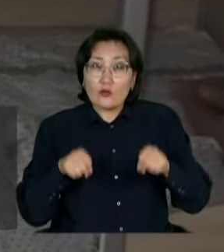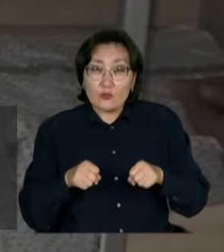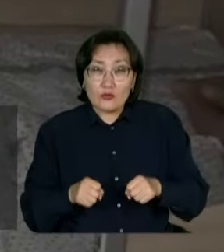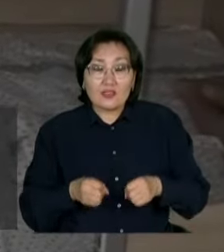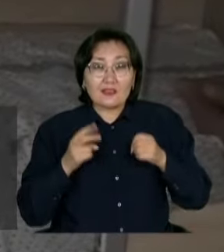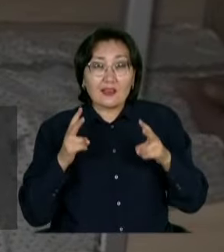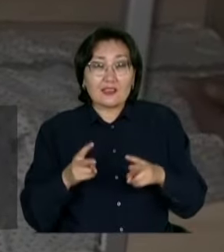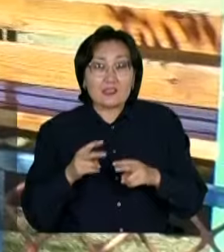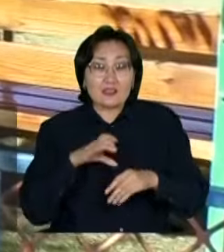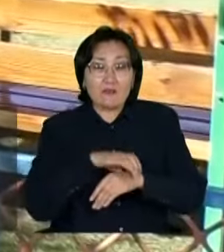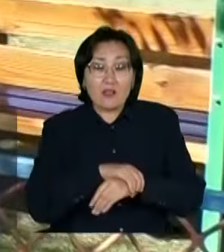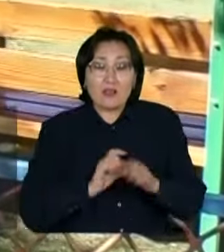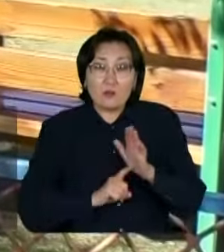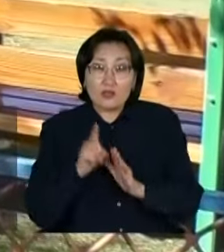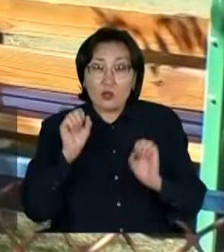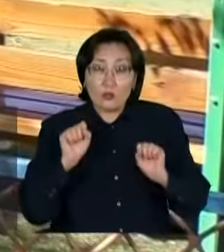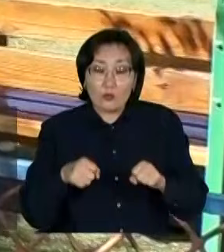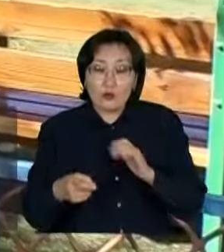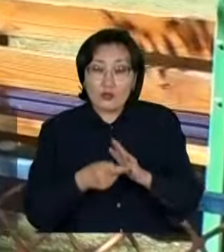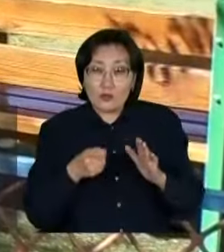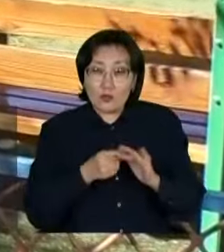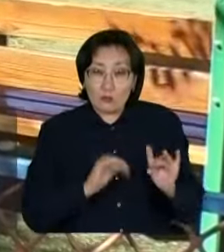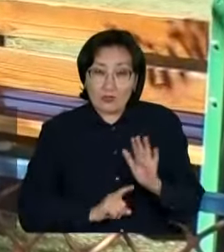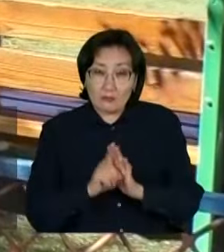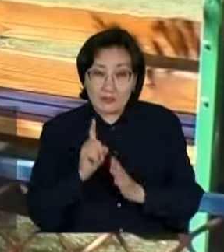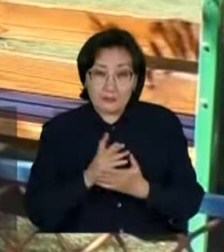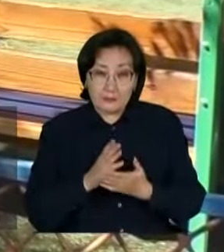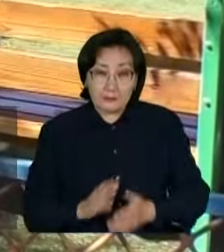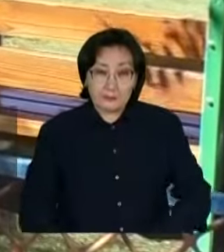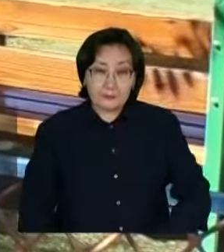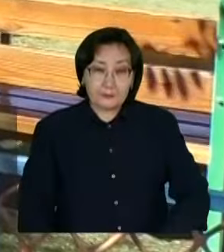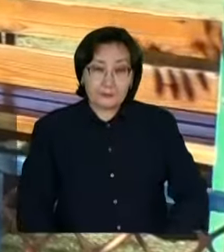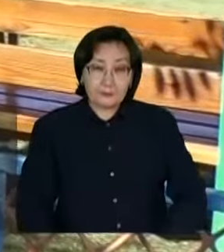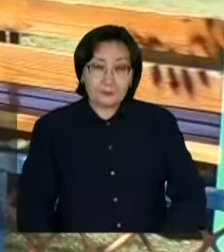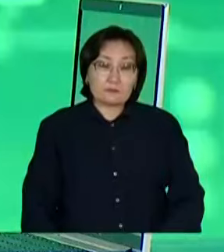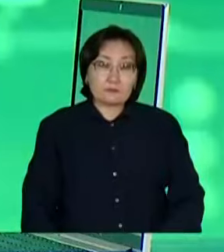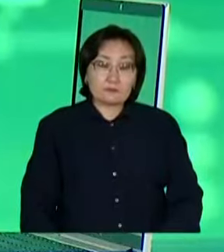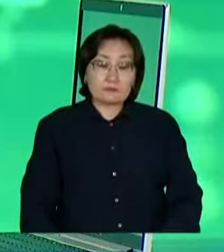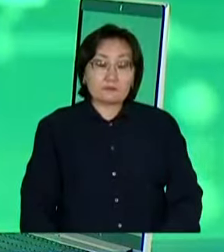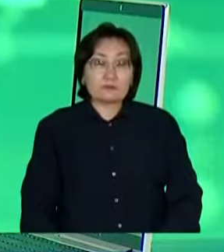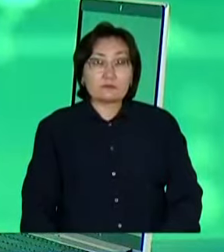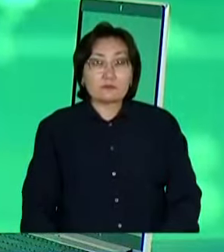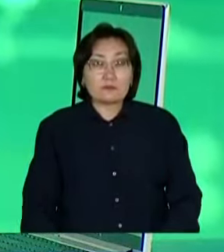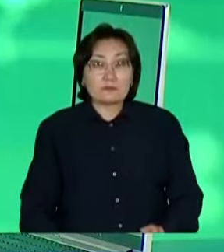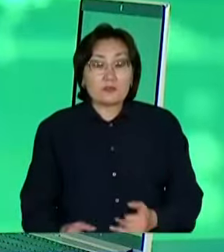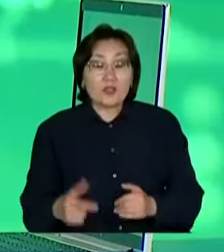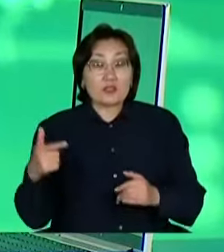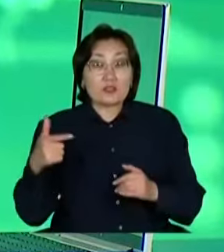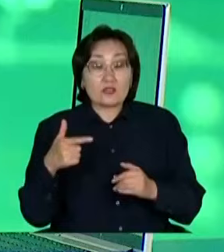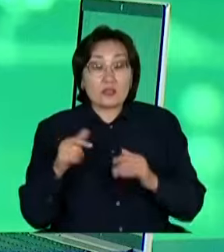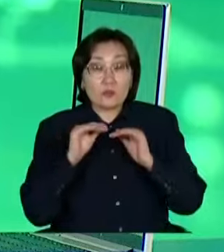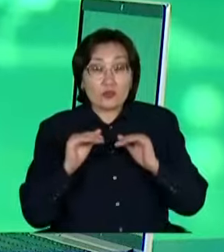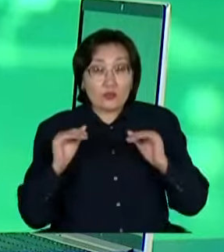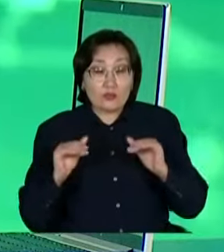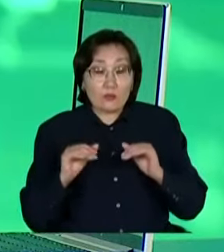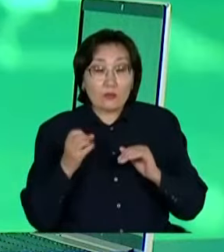тергеу бастады. Меруерт Сабыртай, Мирас Анетов, Алматы арнасы, Жетісу облысы. Ал Атырауда бүлдіршінге